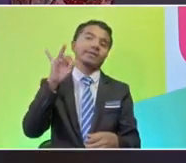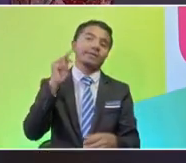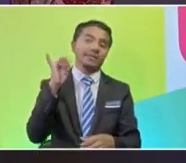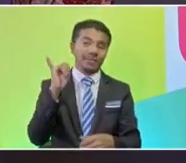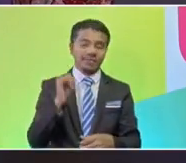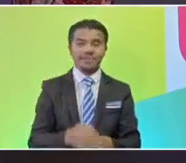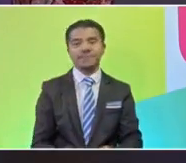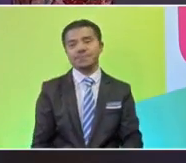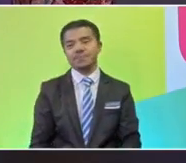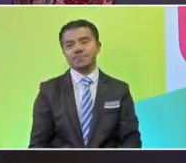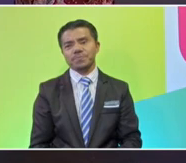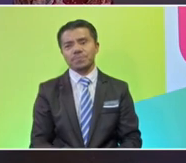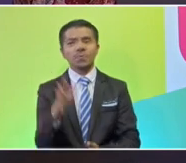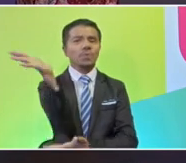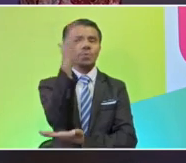tumbuh-tumbuhan